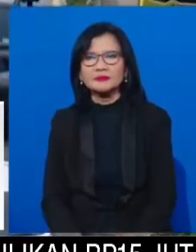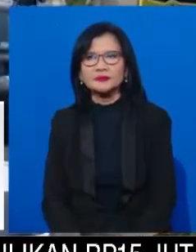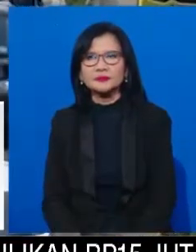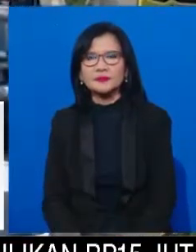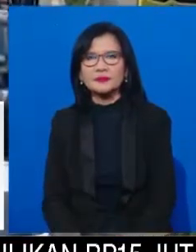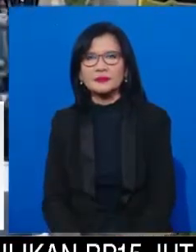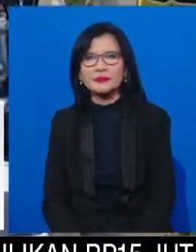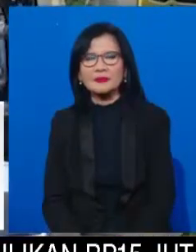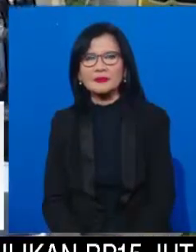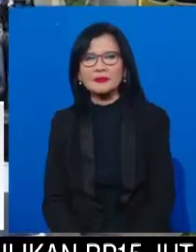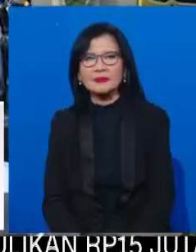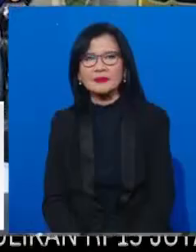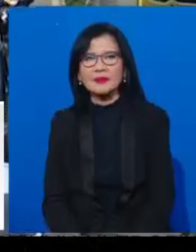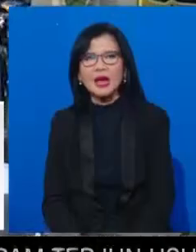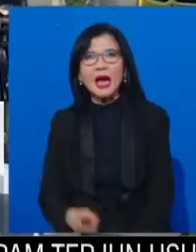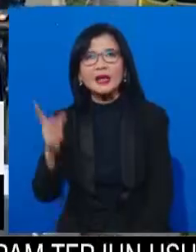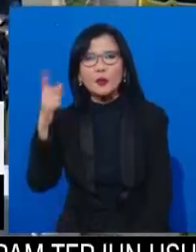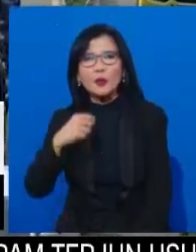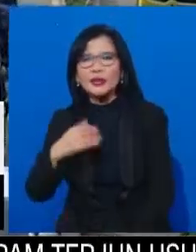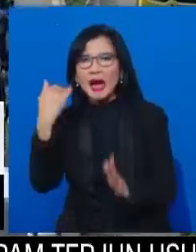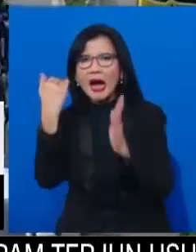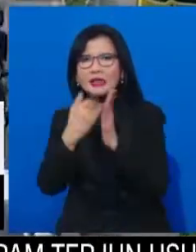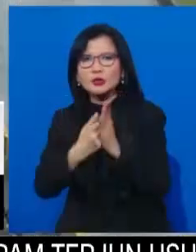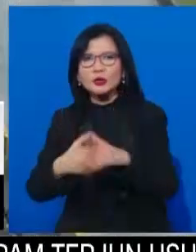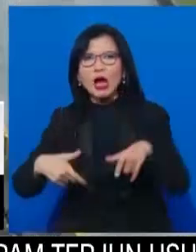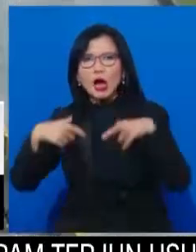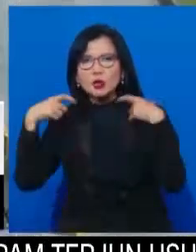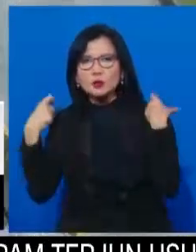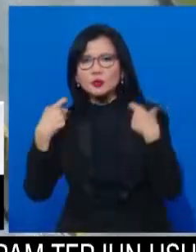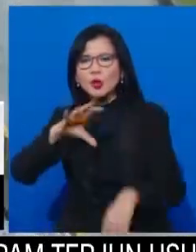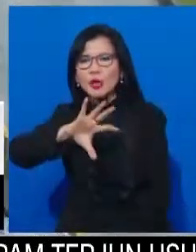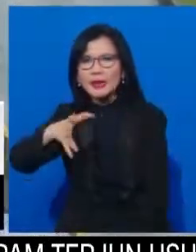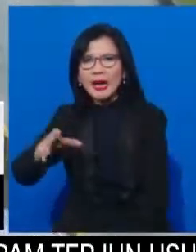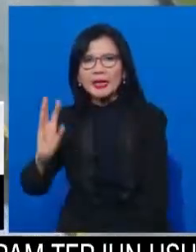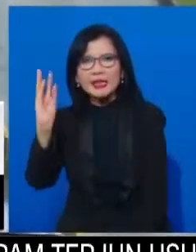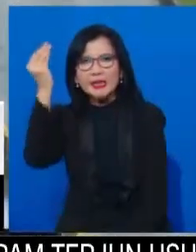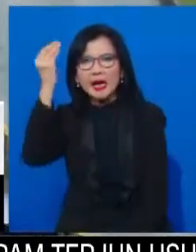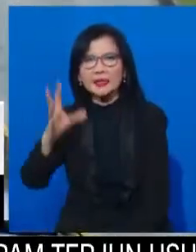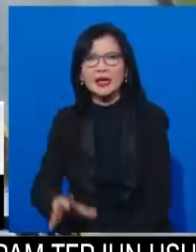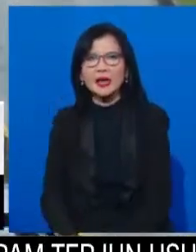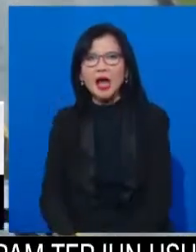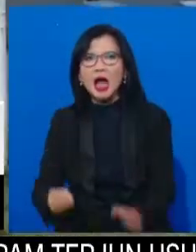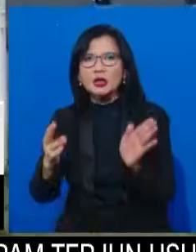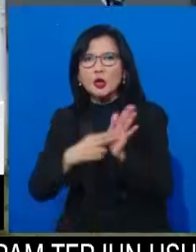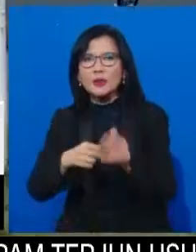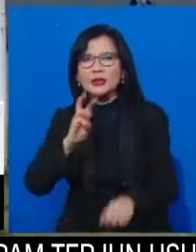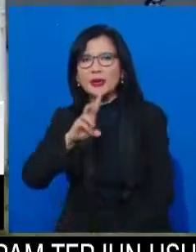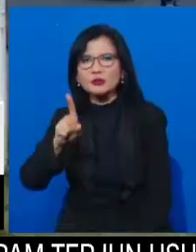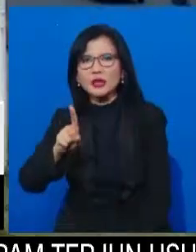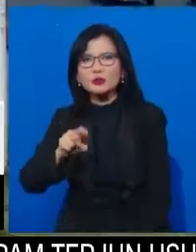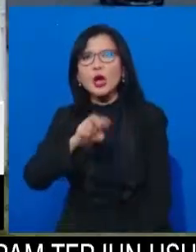Baku mutu emisi yang digunakan mengacu pada Peraturan Gubernur Provinsi Daerah Khusus Ibu Kota Jakarta nomor 31